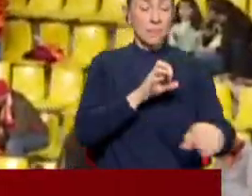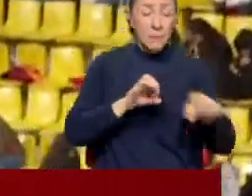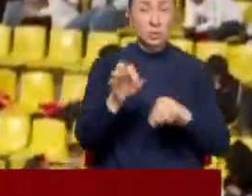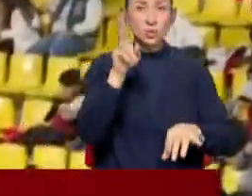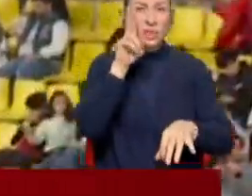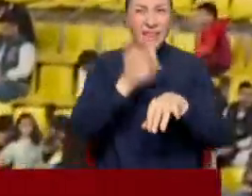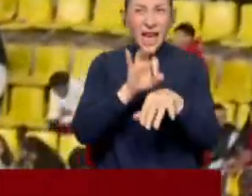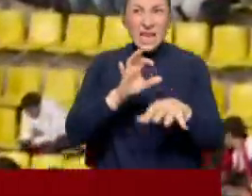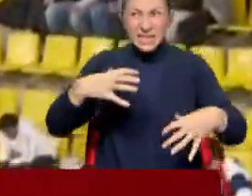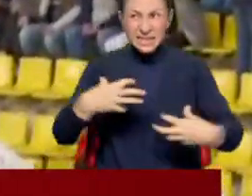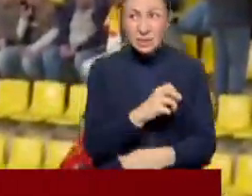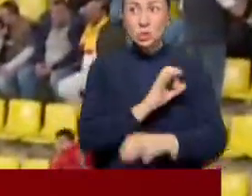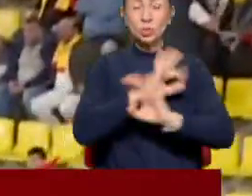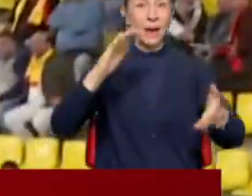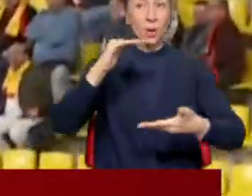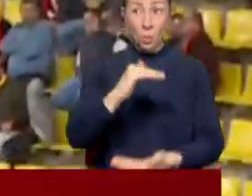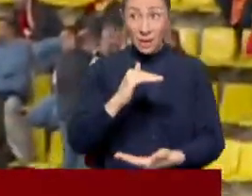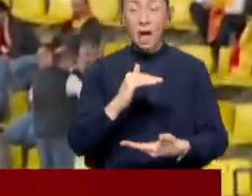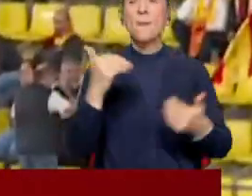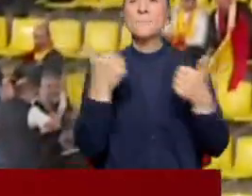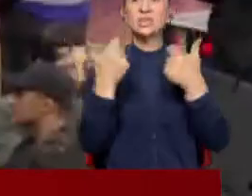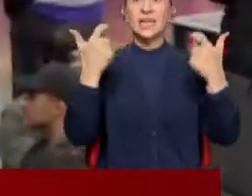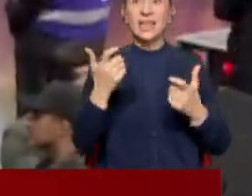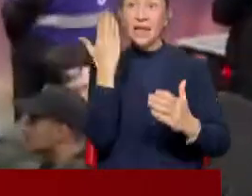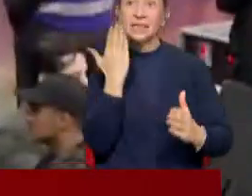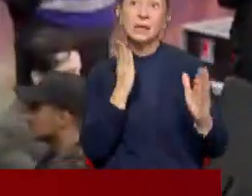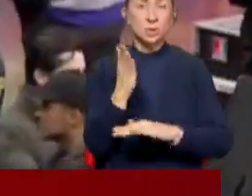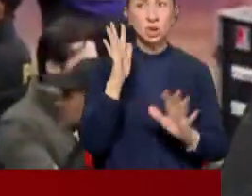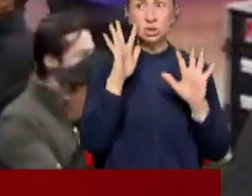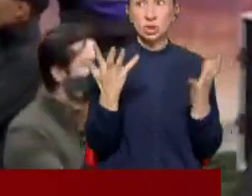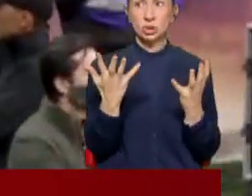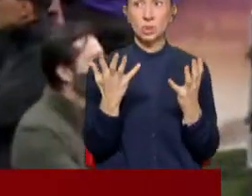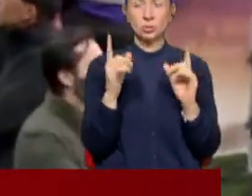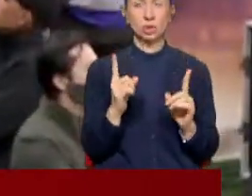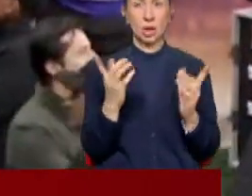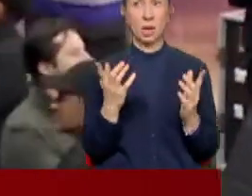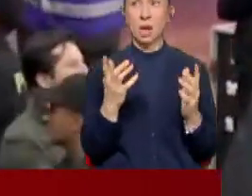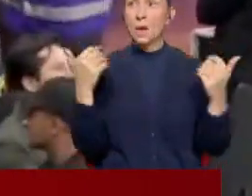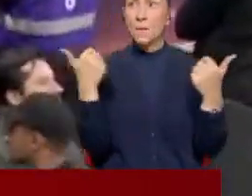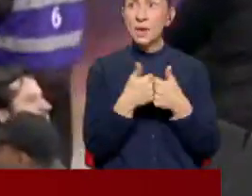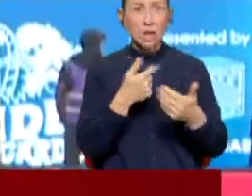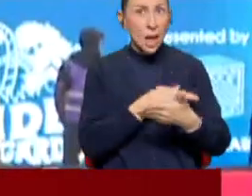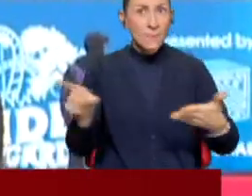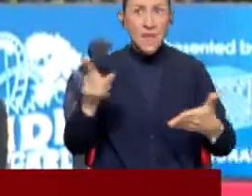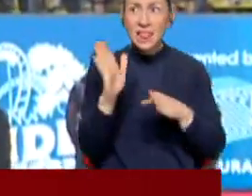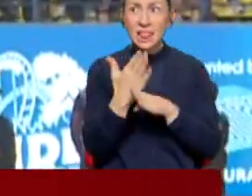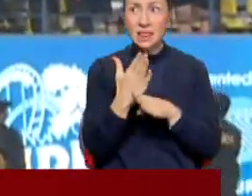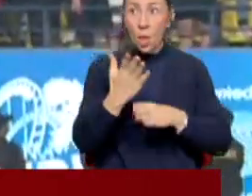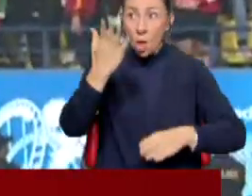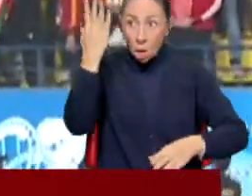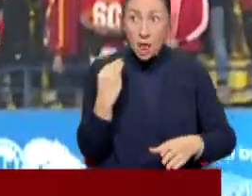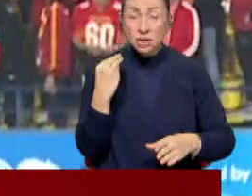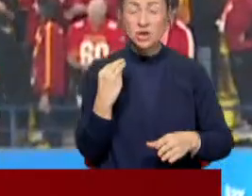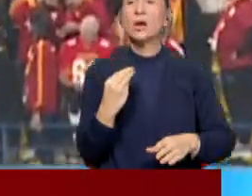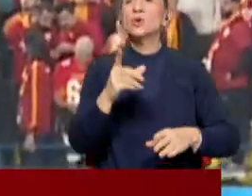anda krize dönen Süper Kupa'da maçı yerinde izlemeye gidenler de şaşkınlığa uğradı önce. Karşılaşmanın iptal olma nedeni